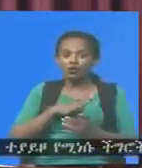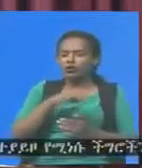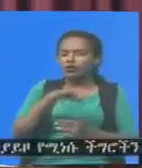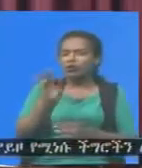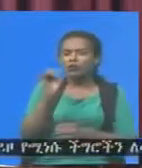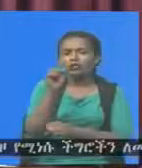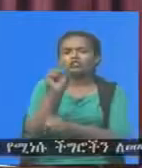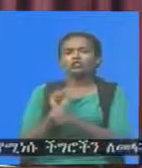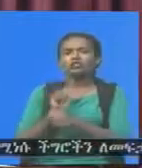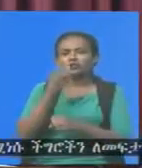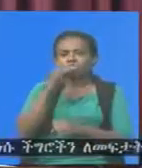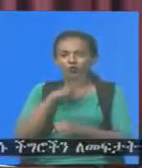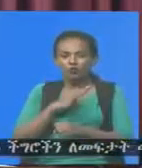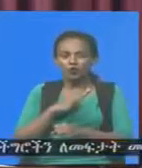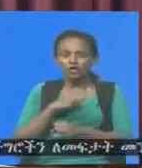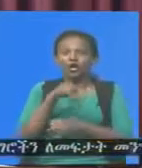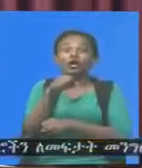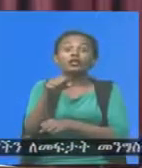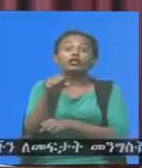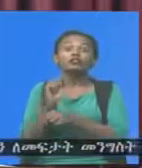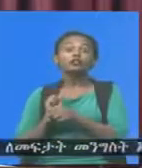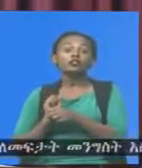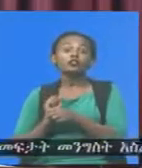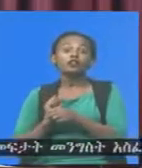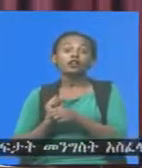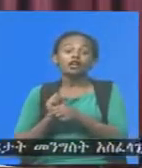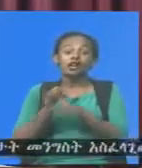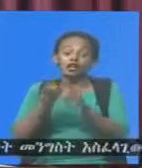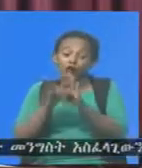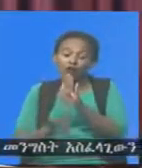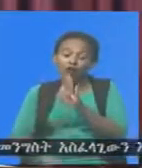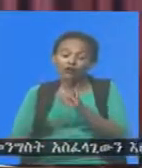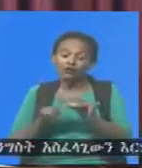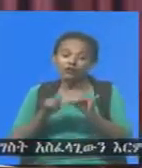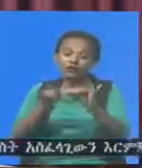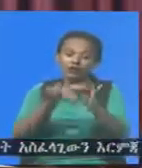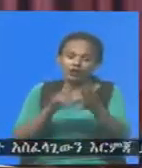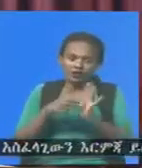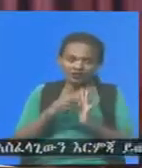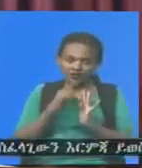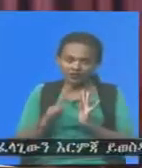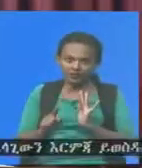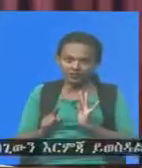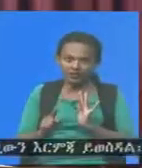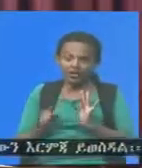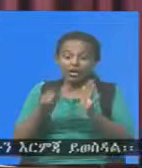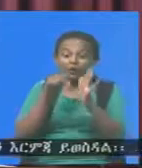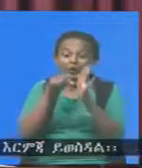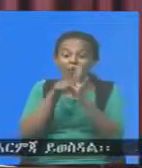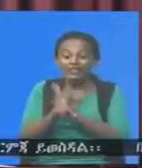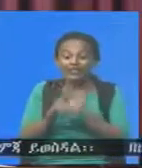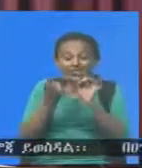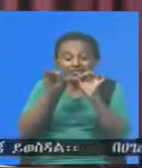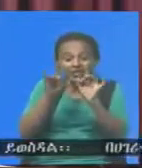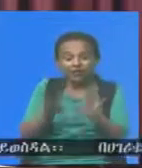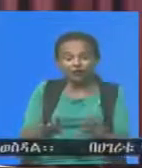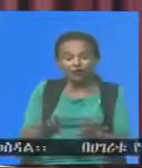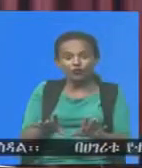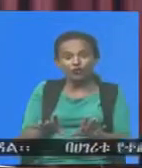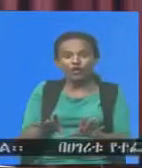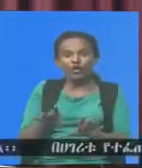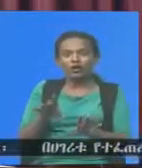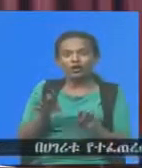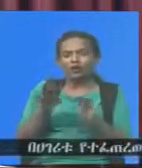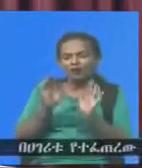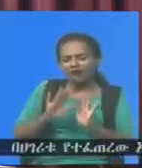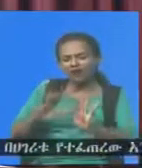ነው። እንደተሸነፈን እንደተዋረድን እንቀጥላለን ማለት ነው። መግደል ጸያፍ ነው፣ መዝረፍ ጸያፍ ነው፣ መክፋት